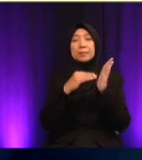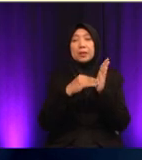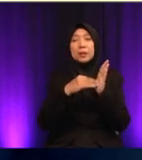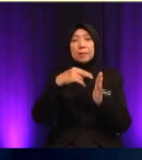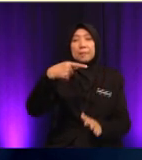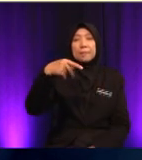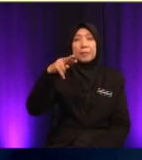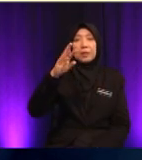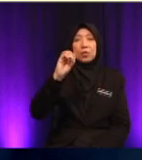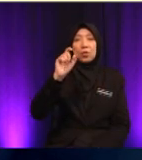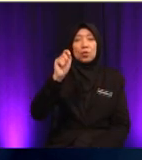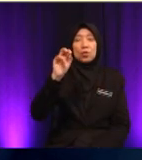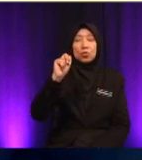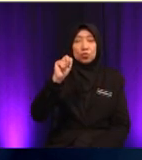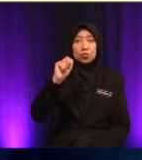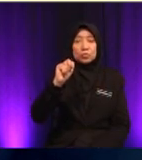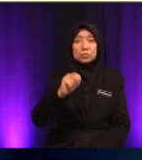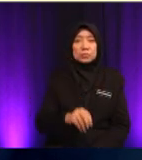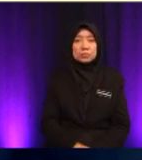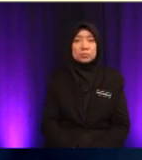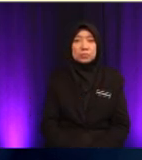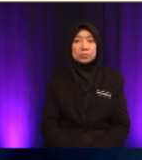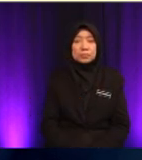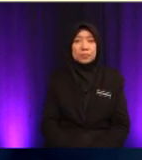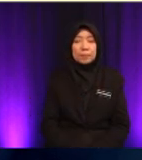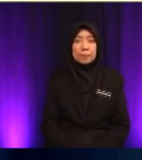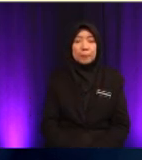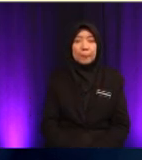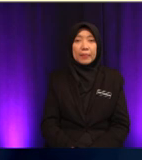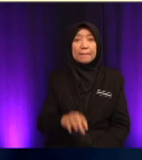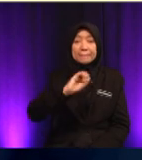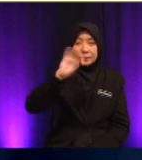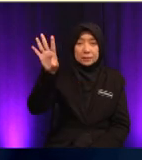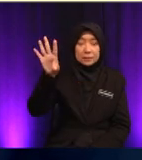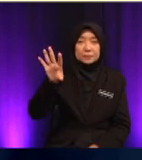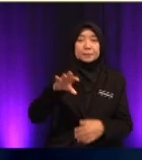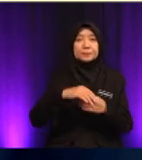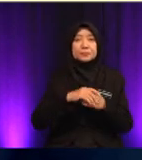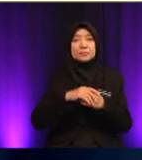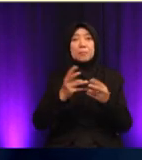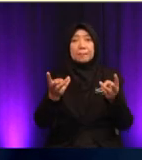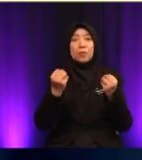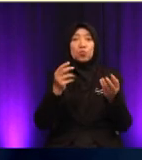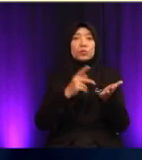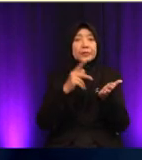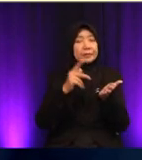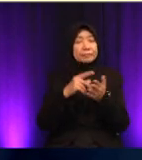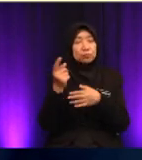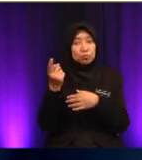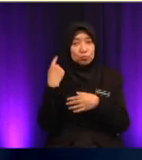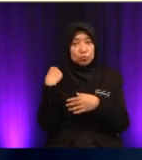jadi inilah foto yang dipancarkan Oke jadi kita kirim dulu